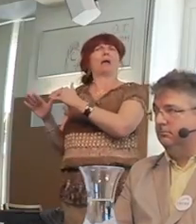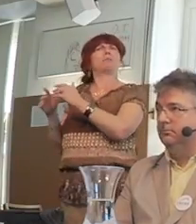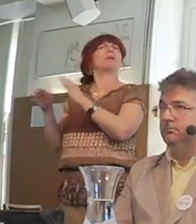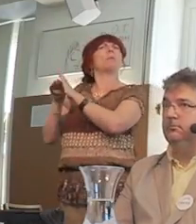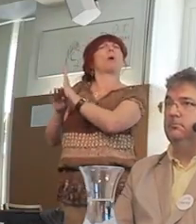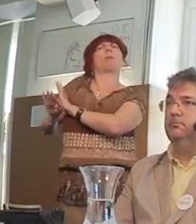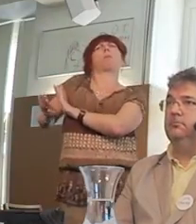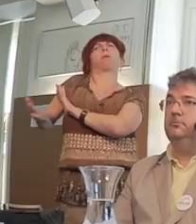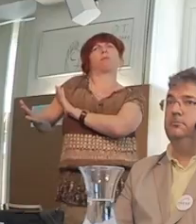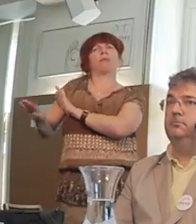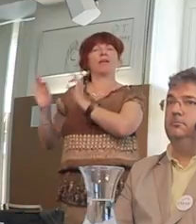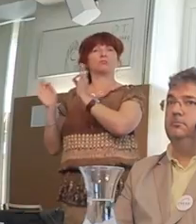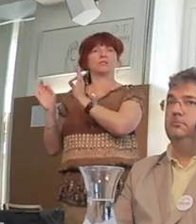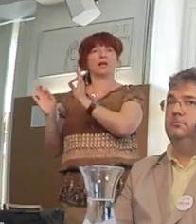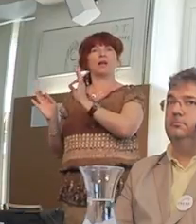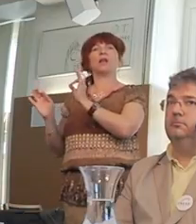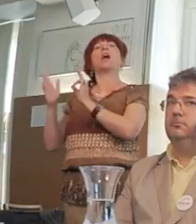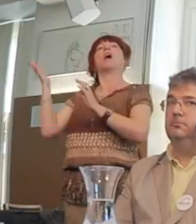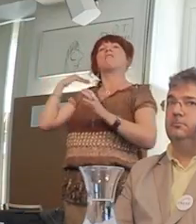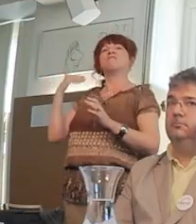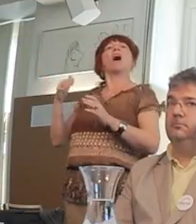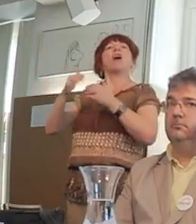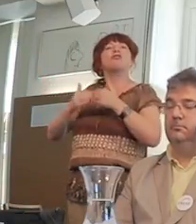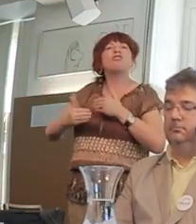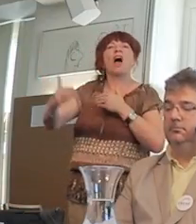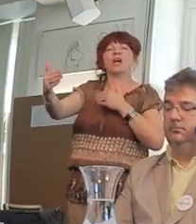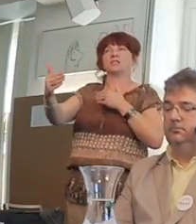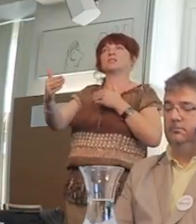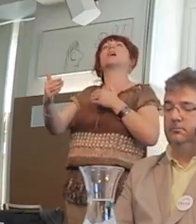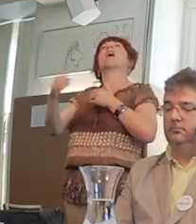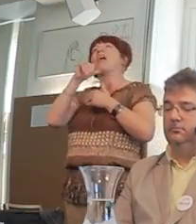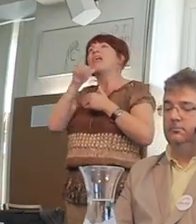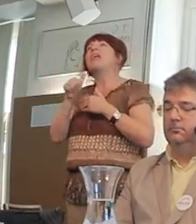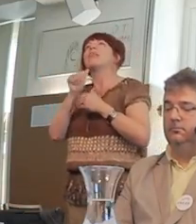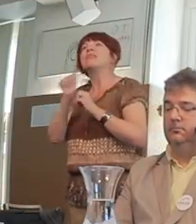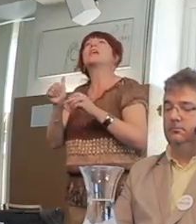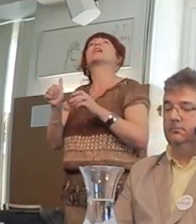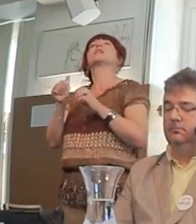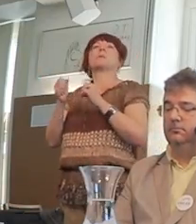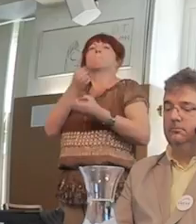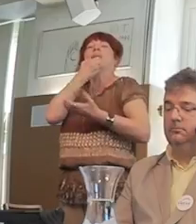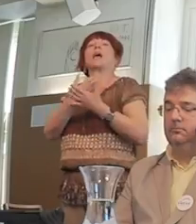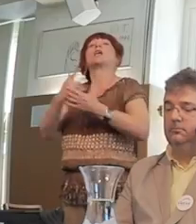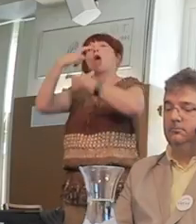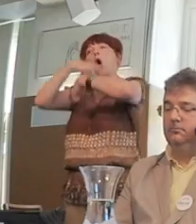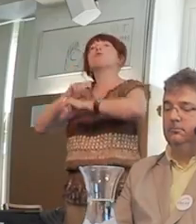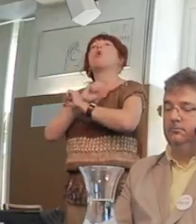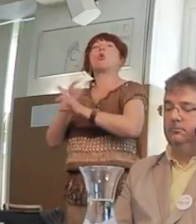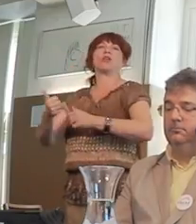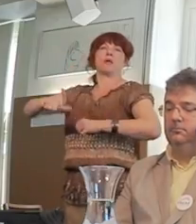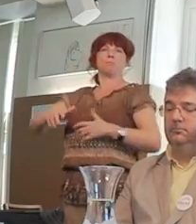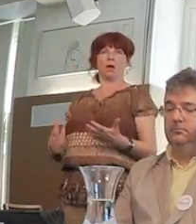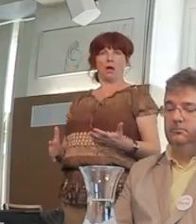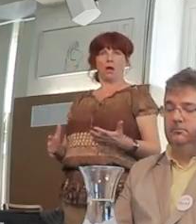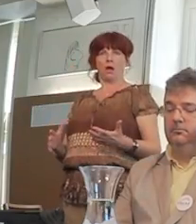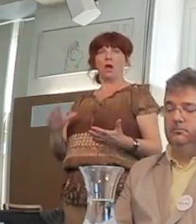man berichtet nicht mit und über uns, über die Phase, man lässt uns so kleine Ecke da, wo wir halt machen